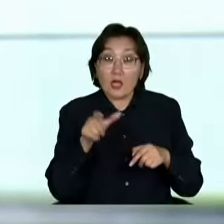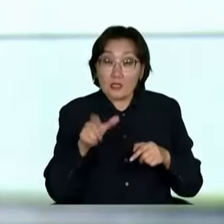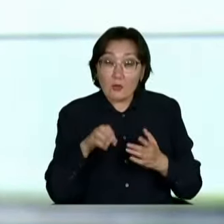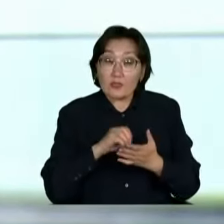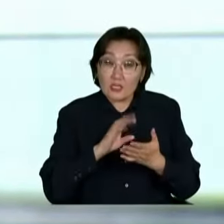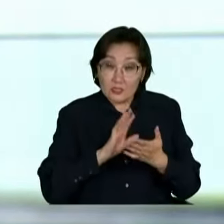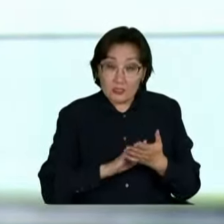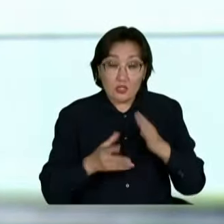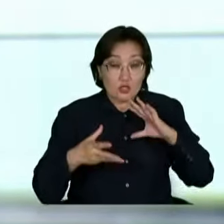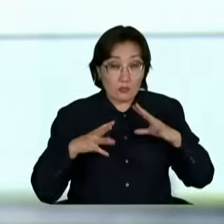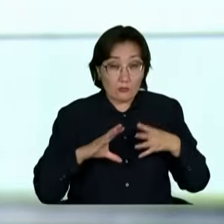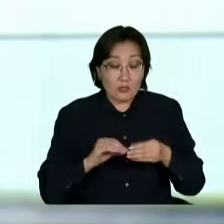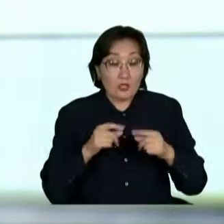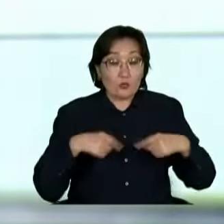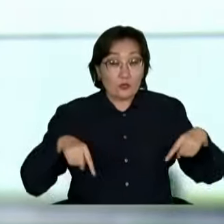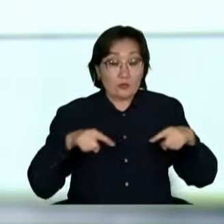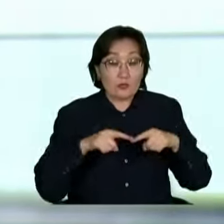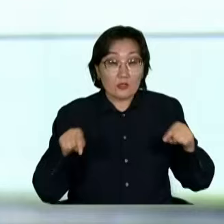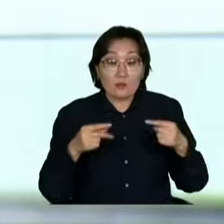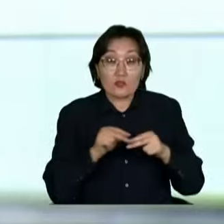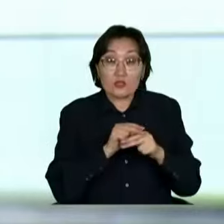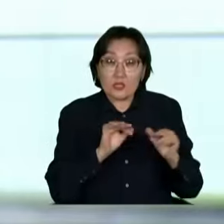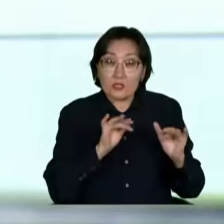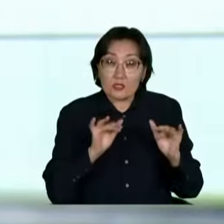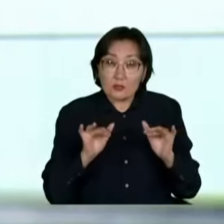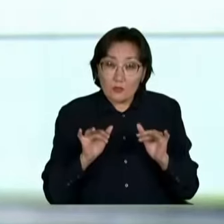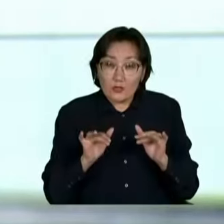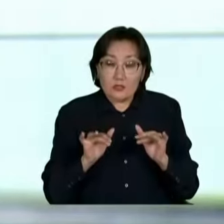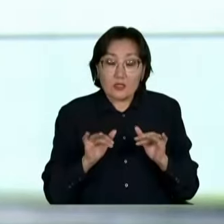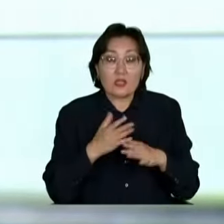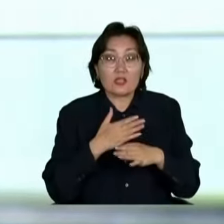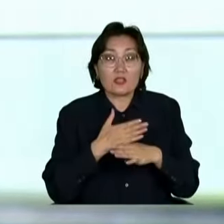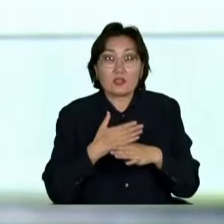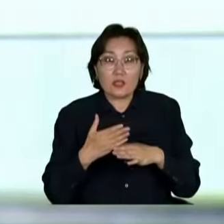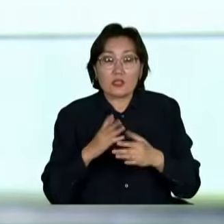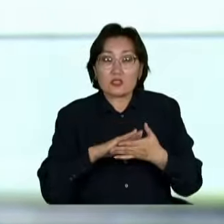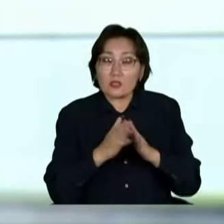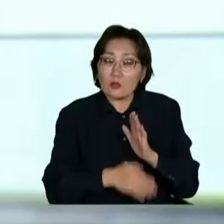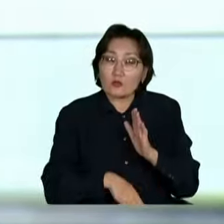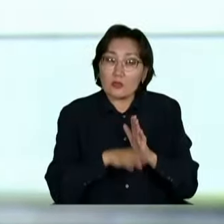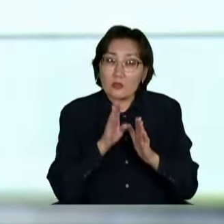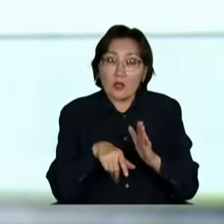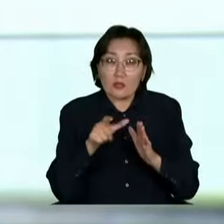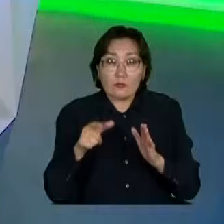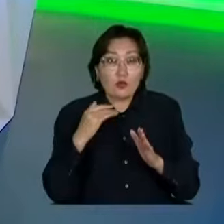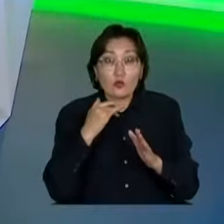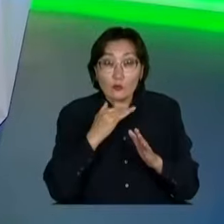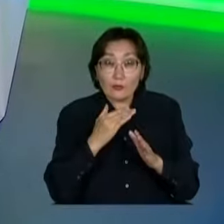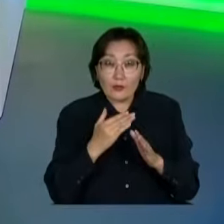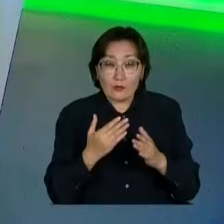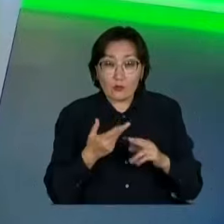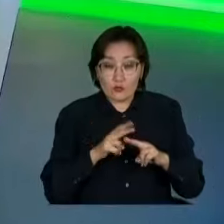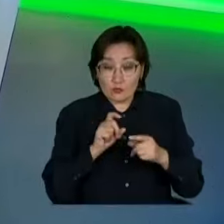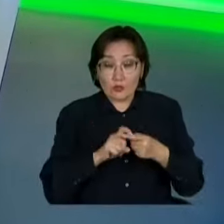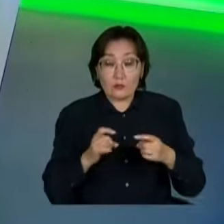екен. Жалпы орталықтағы оңалту шараларынан кейін беті бері қарағандар, оңалғандар көп пе? Осы жөнінде айтсаңыз. Иә,